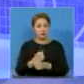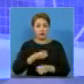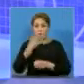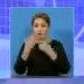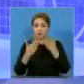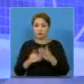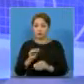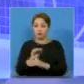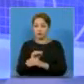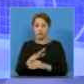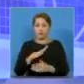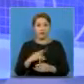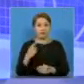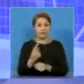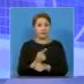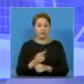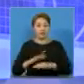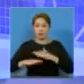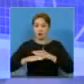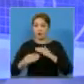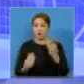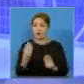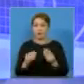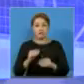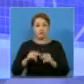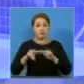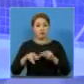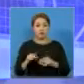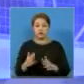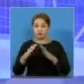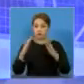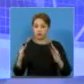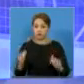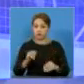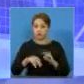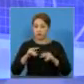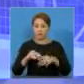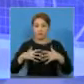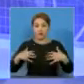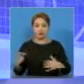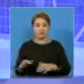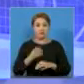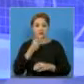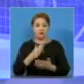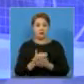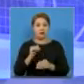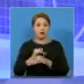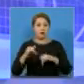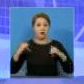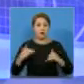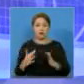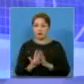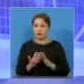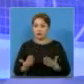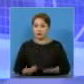гүлдендіруге атсалысып жүр. Бірі ойын алаңын салып берсе, бірі киіз үй орнатты. Мал шаруашылығы жақсы дамыған ауылдың